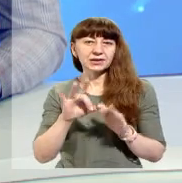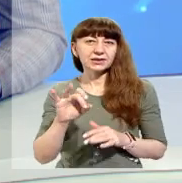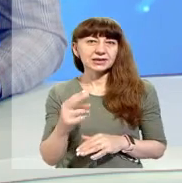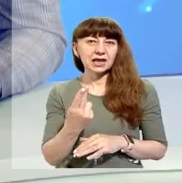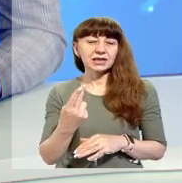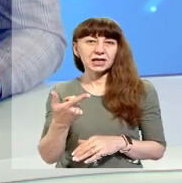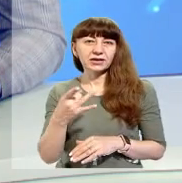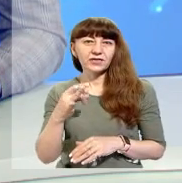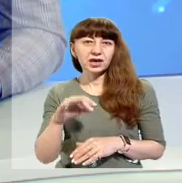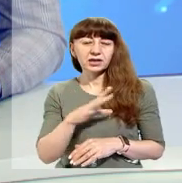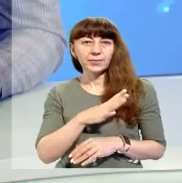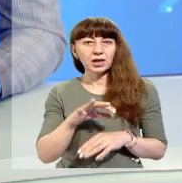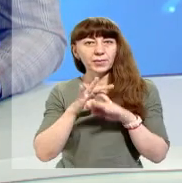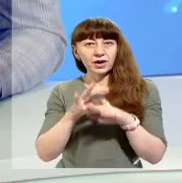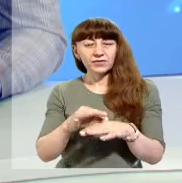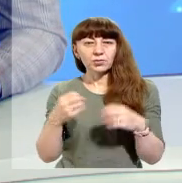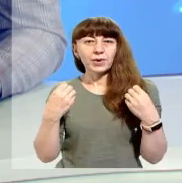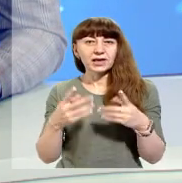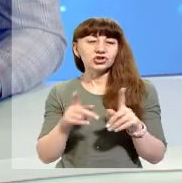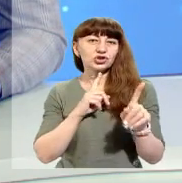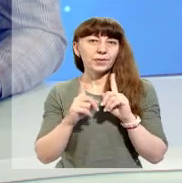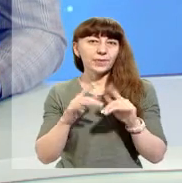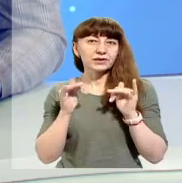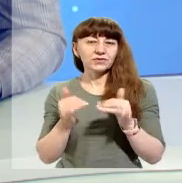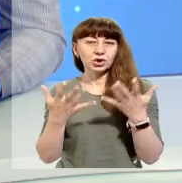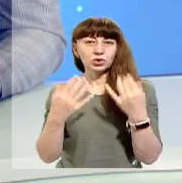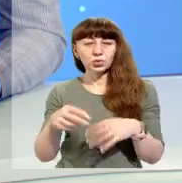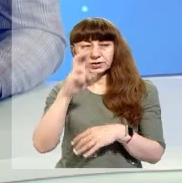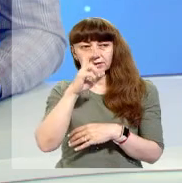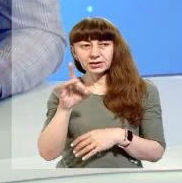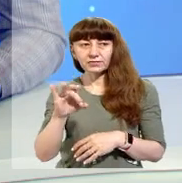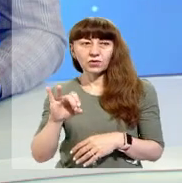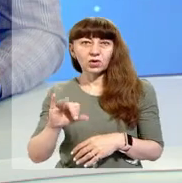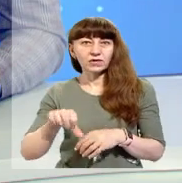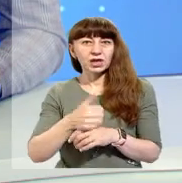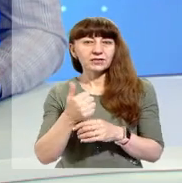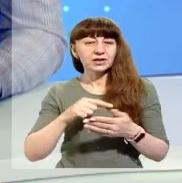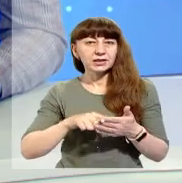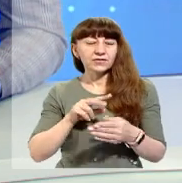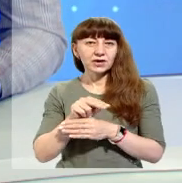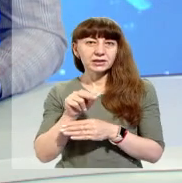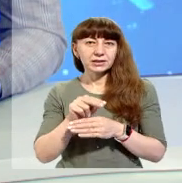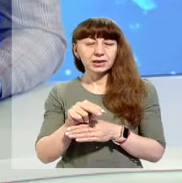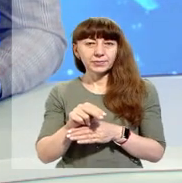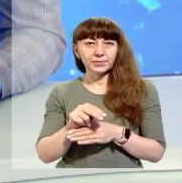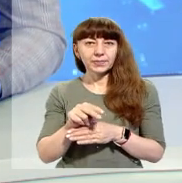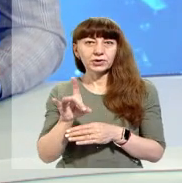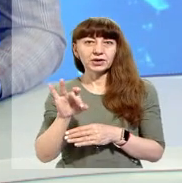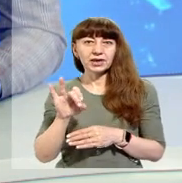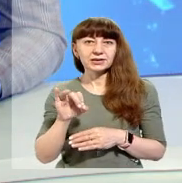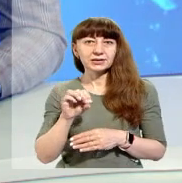арналған салтанатты жиын өтті. Іс-шараның басты мақсаты әскерлер мен борышын өтеп жүрген сарбаздарды патриоттық рухта тәрбиелеу.